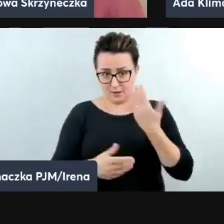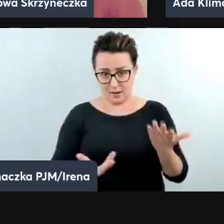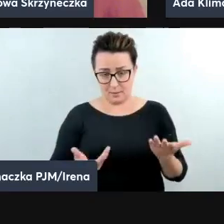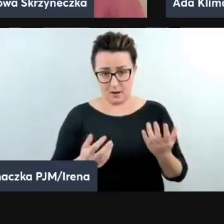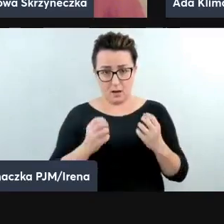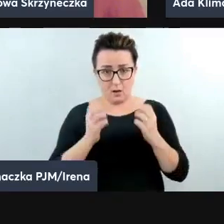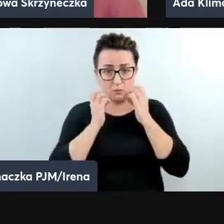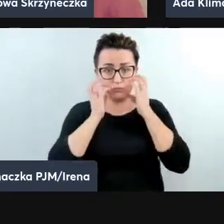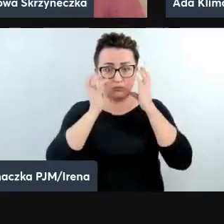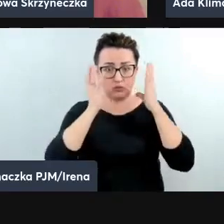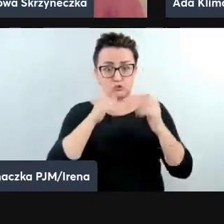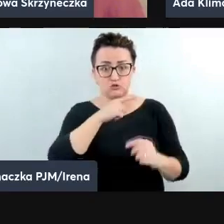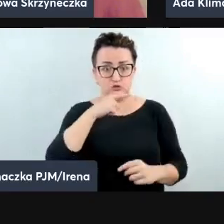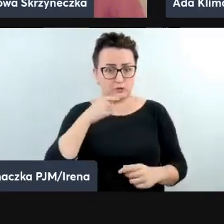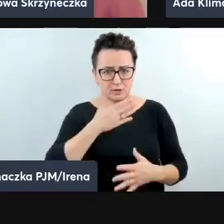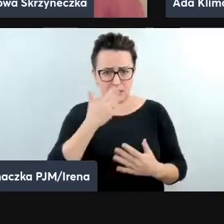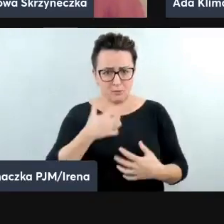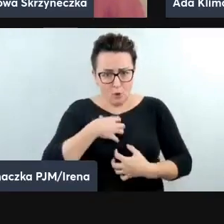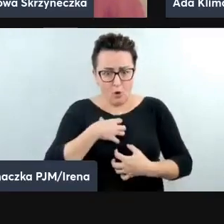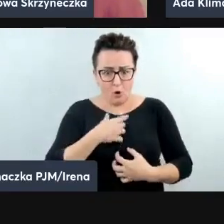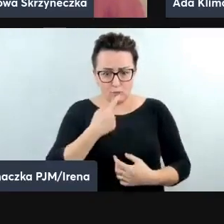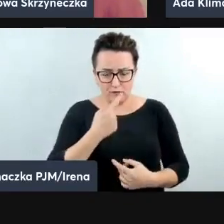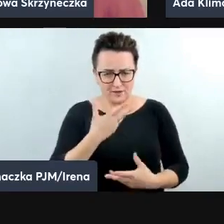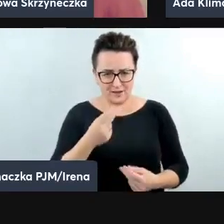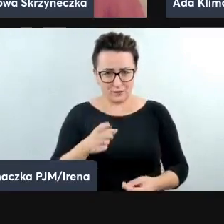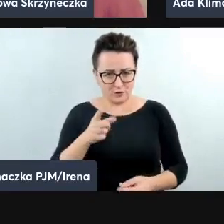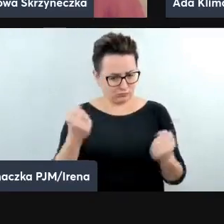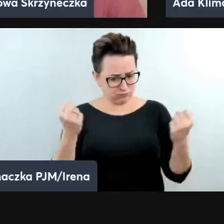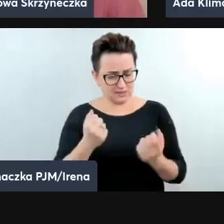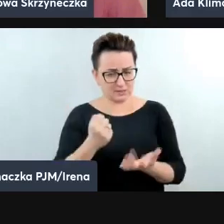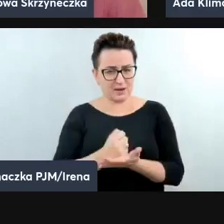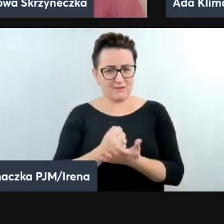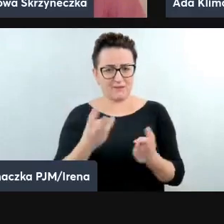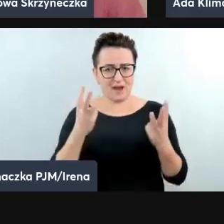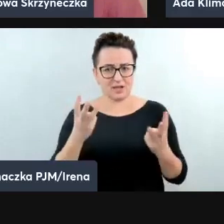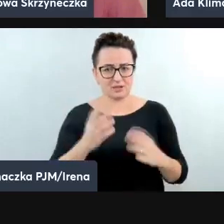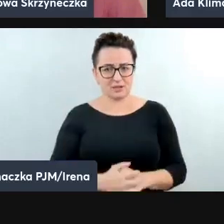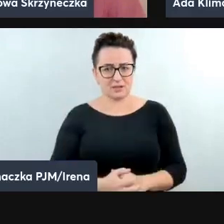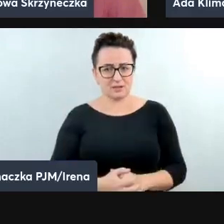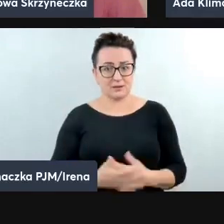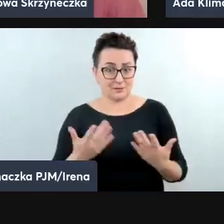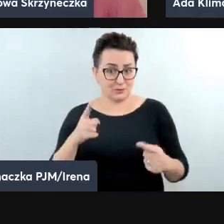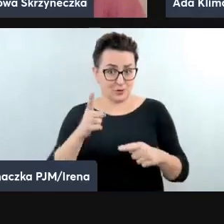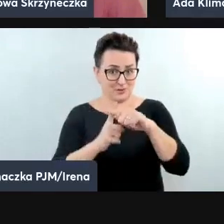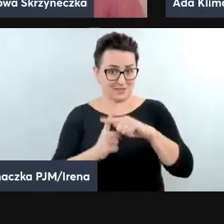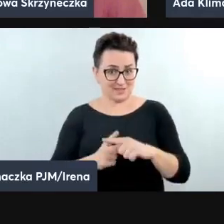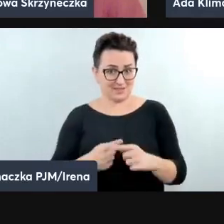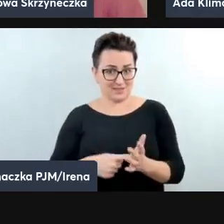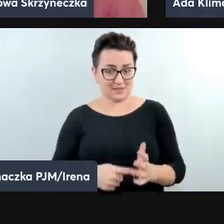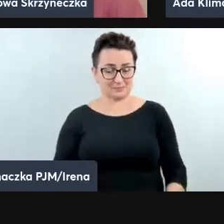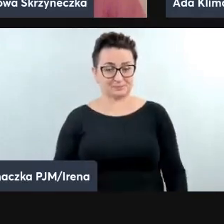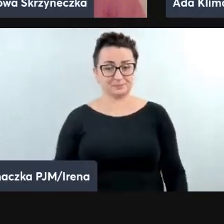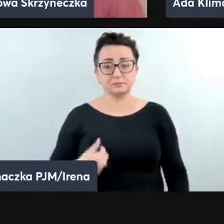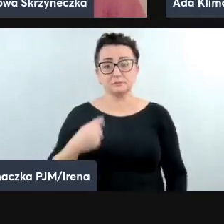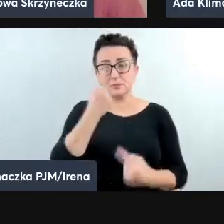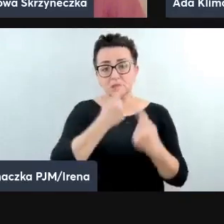według mnie ogromna rzecz, nie? A tu będzie optymistycznie, nie? I myślę sobie, że to jest duża rzecz, którą oni mogą, która tam się jakoś